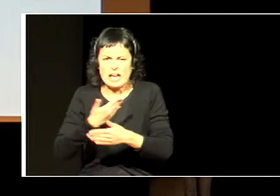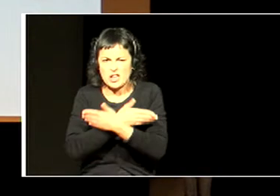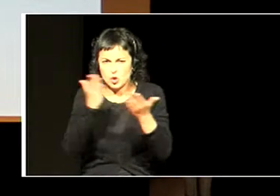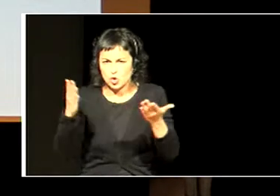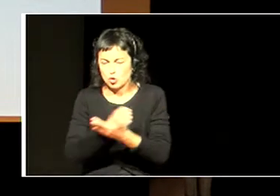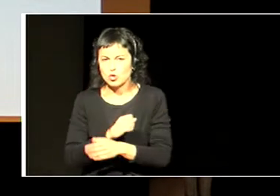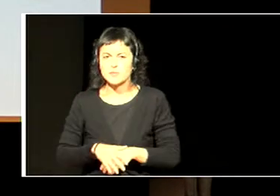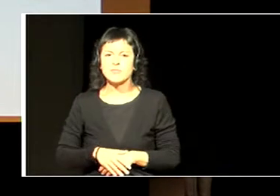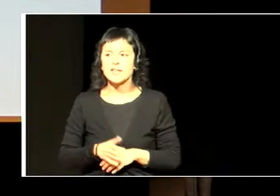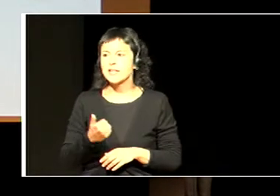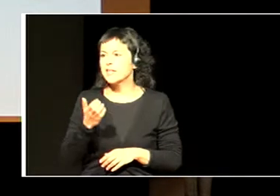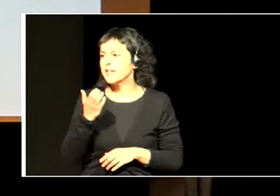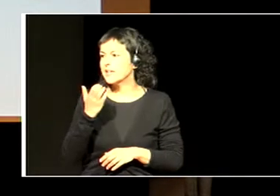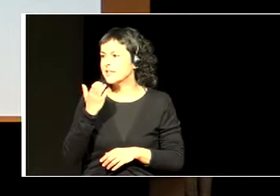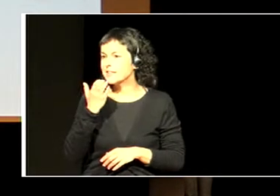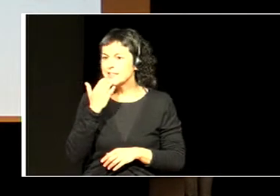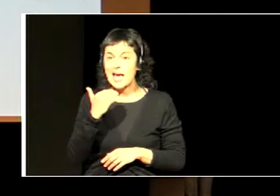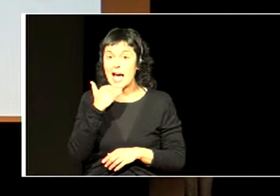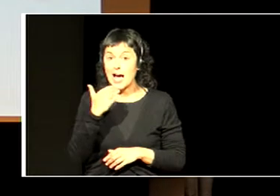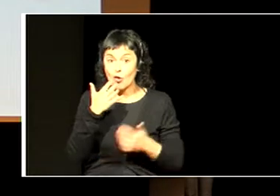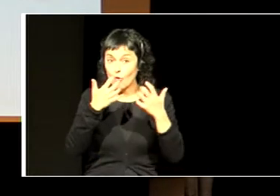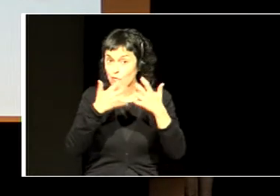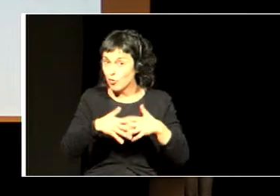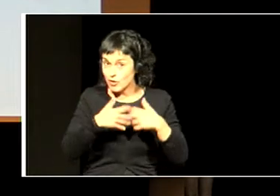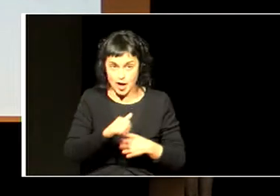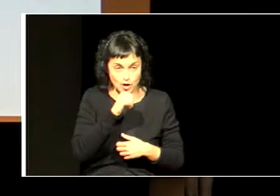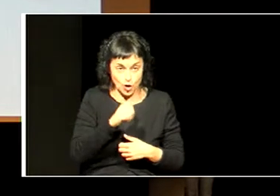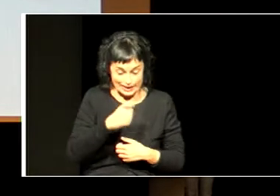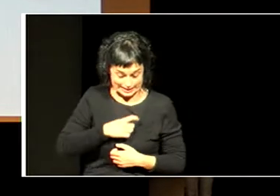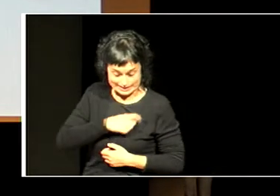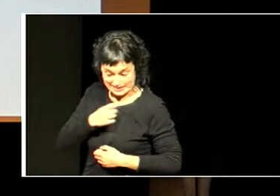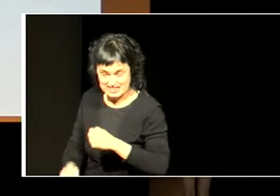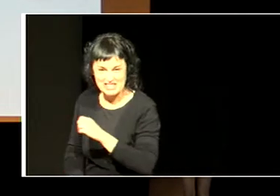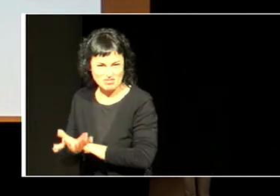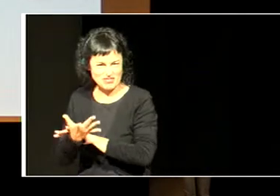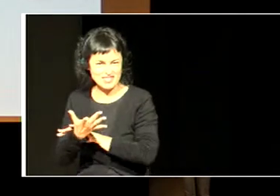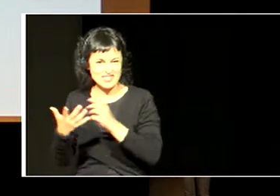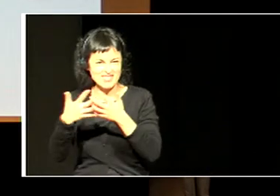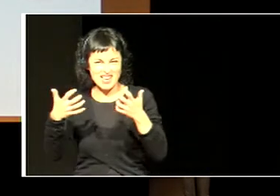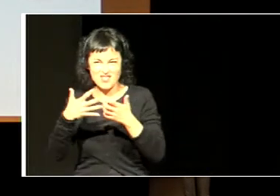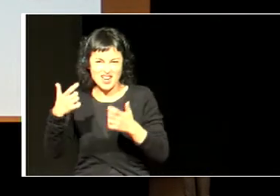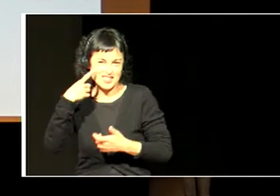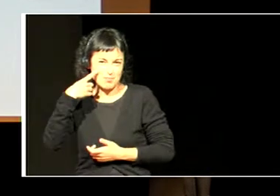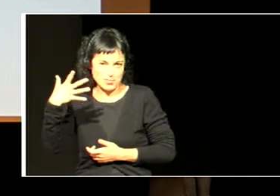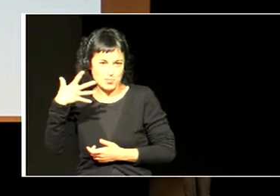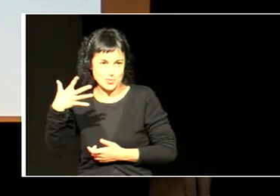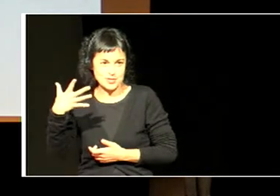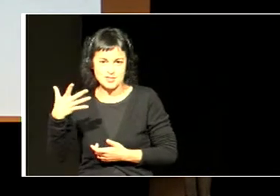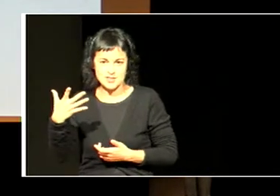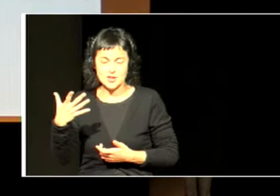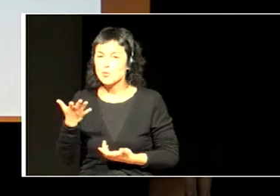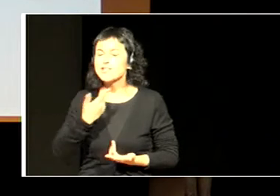baduzu, si no quieres que algo funcione, haz un batzorde, una komisión, en nuestro centro kontratua